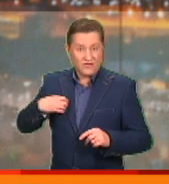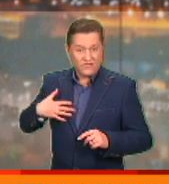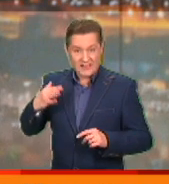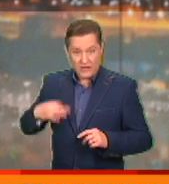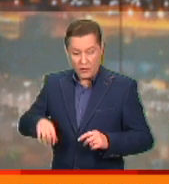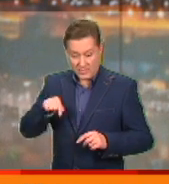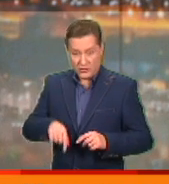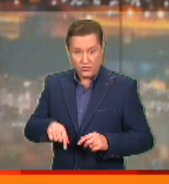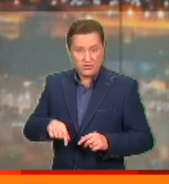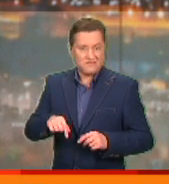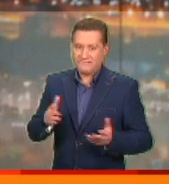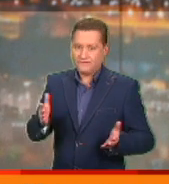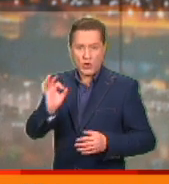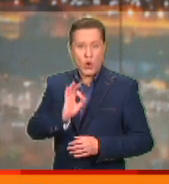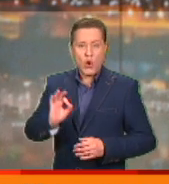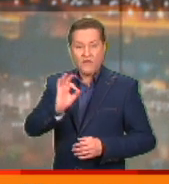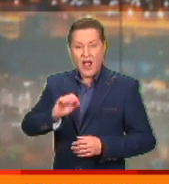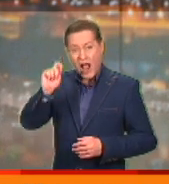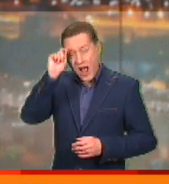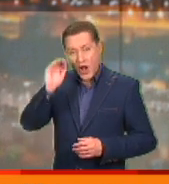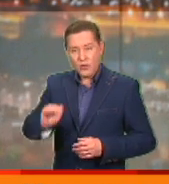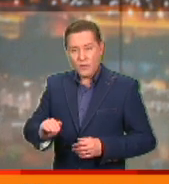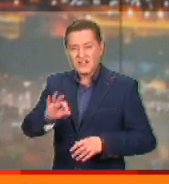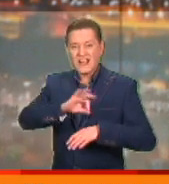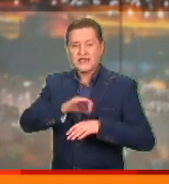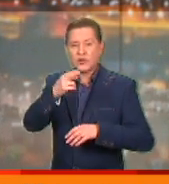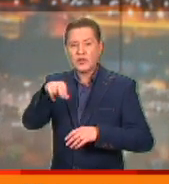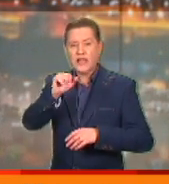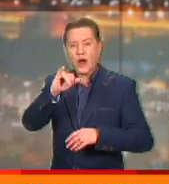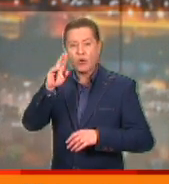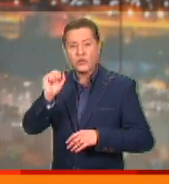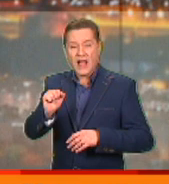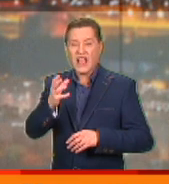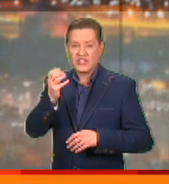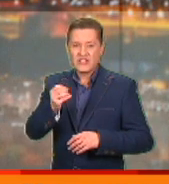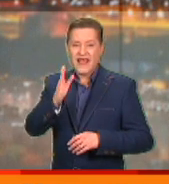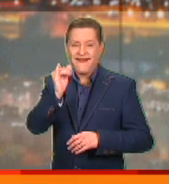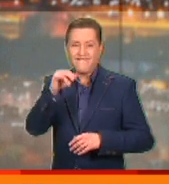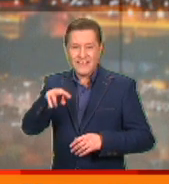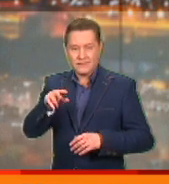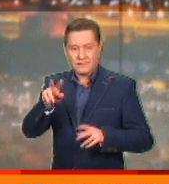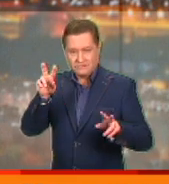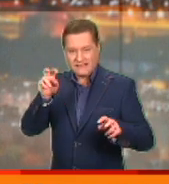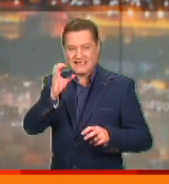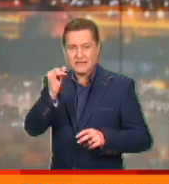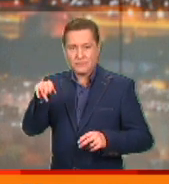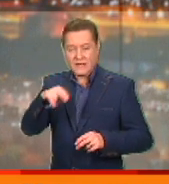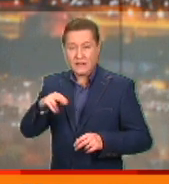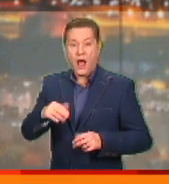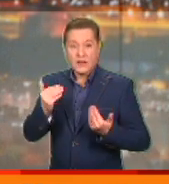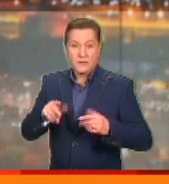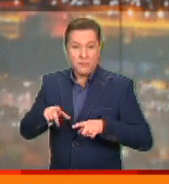майже нульові. А хлопчика – синдром Дауна та ще й ВІЛ. Але тепер він їсть і бігає, як звичайна